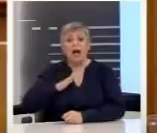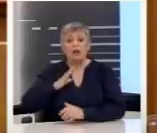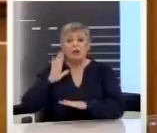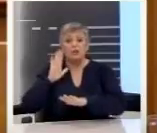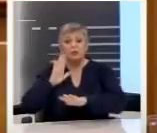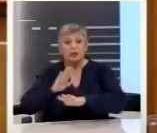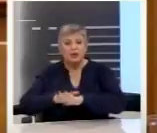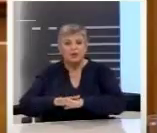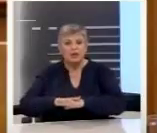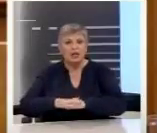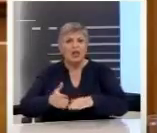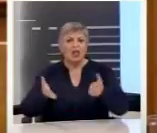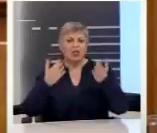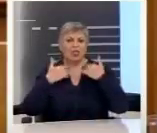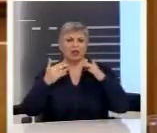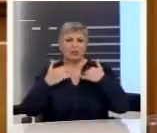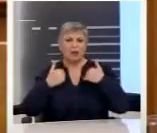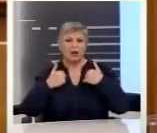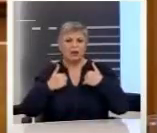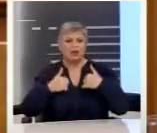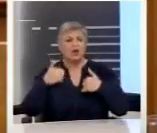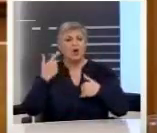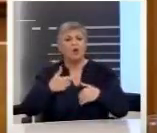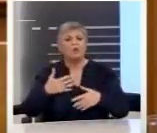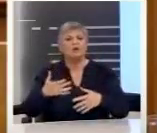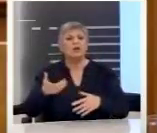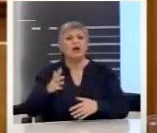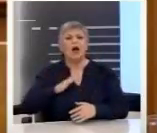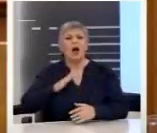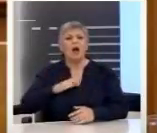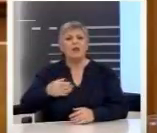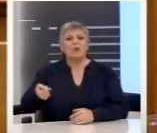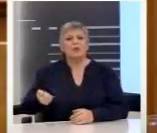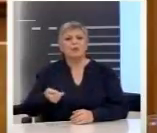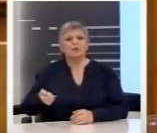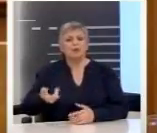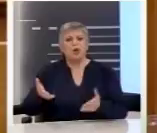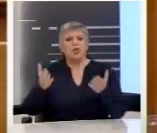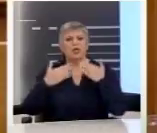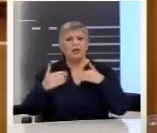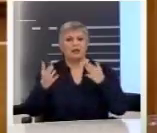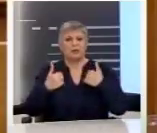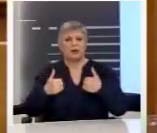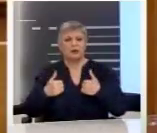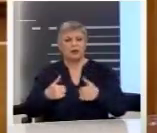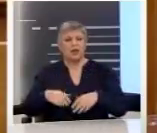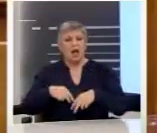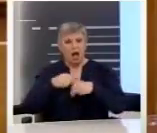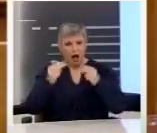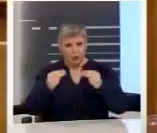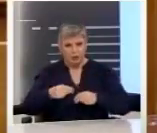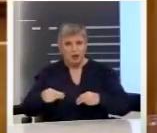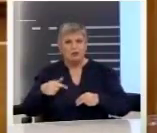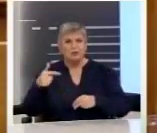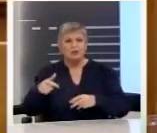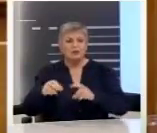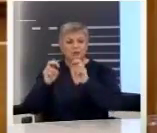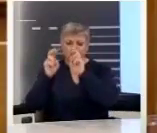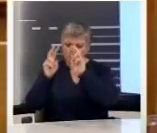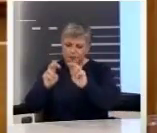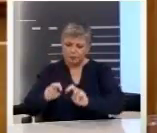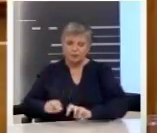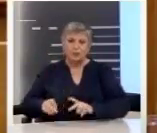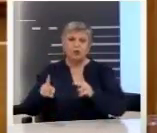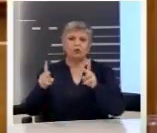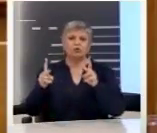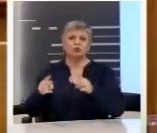ηθικός αυτούργος. Άρα όλη αυτή η συνωμοσία η οποία στήθηκε για να σταματήσει η έρευνα,